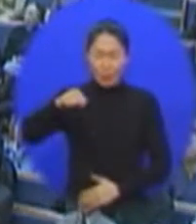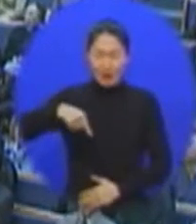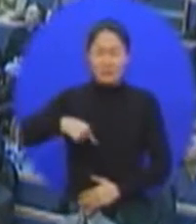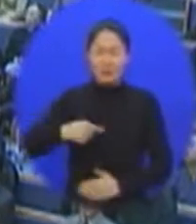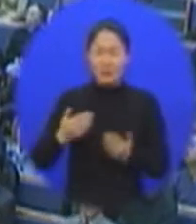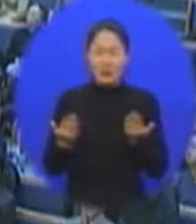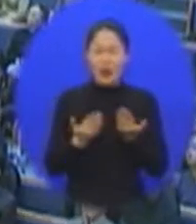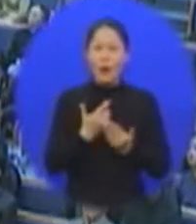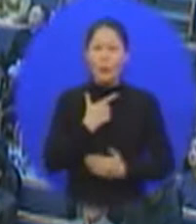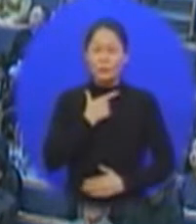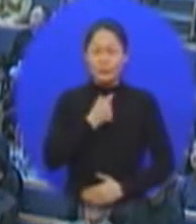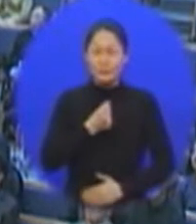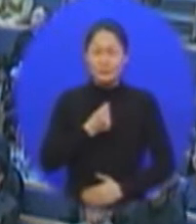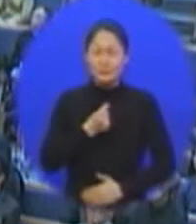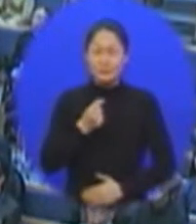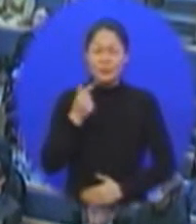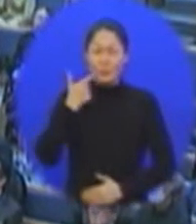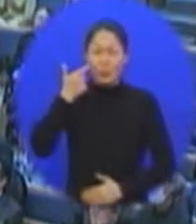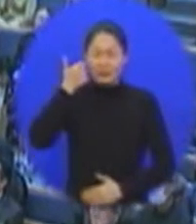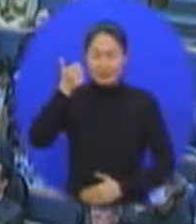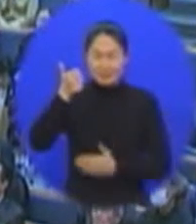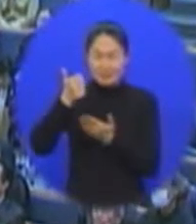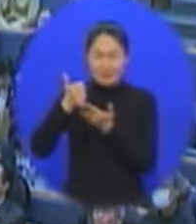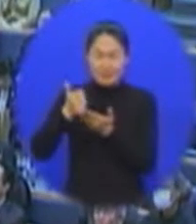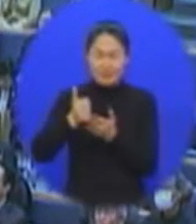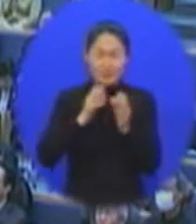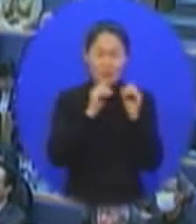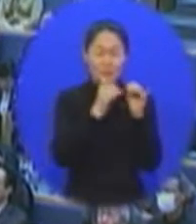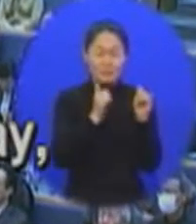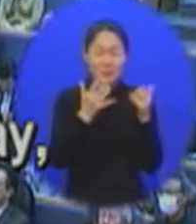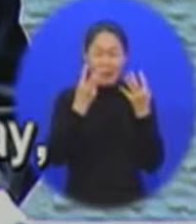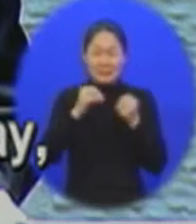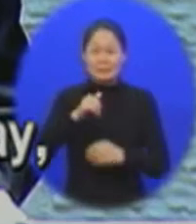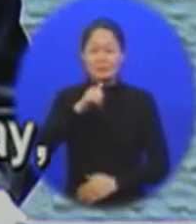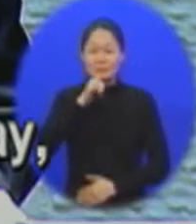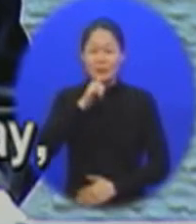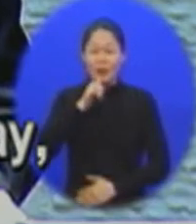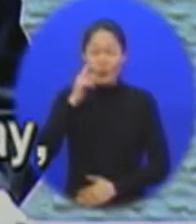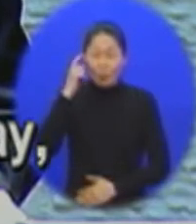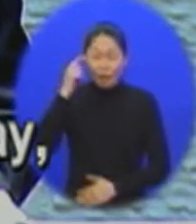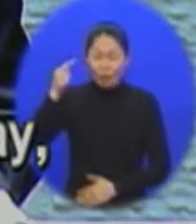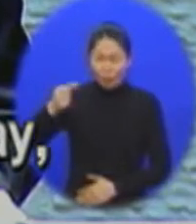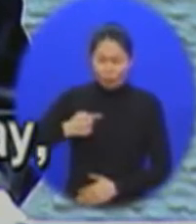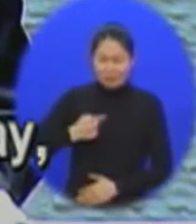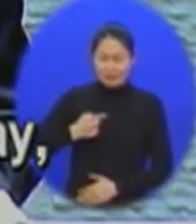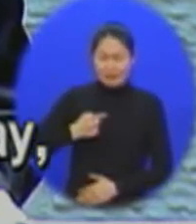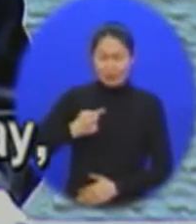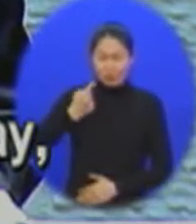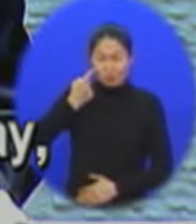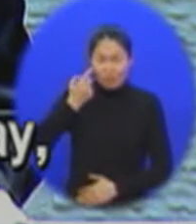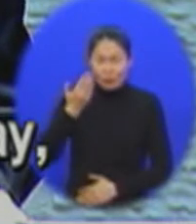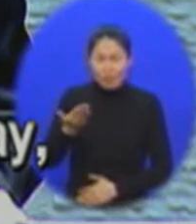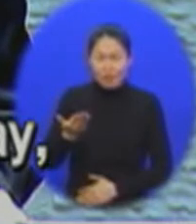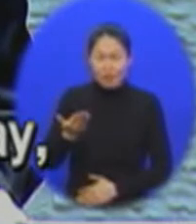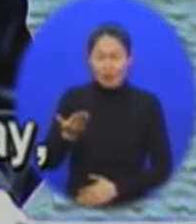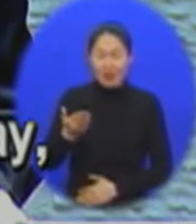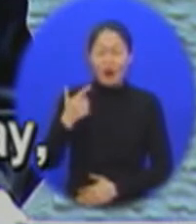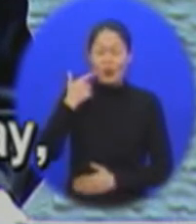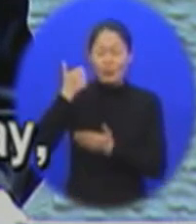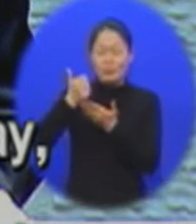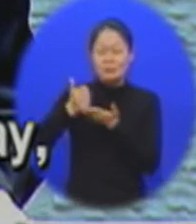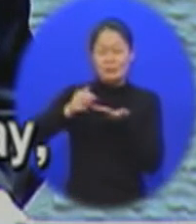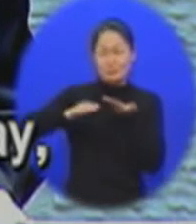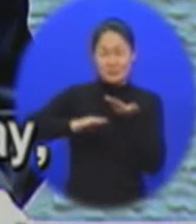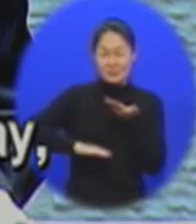싶다는 목사님 전부 사람들이 상당히 많습니다 왜 옷이 려고 그러면 야 그러면 목사님 밑에서